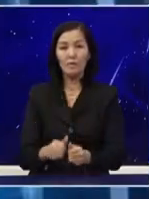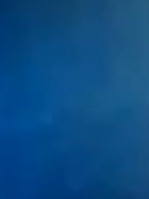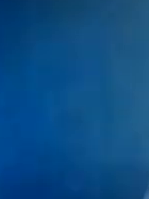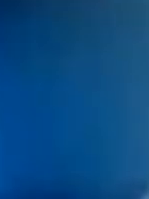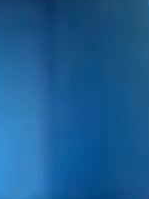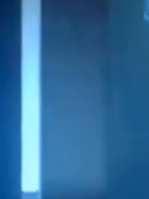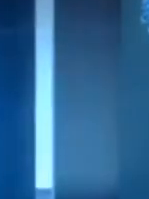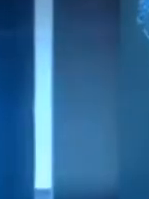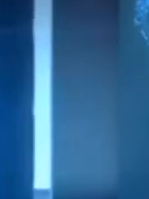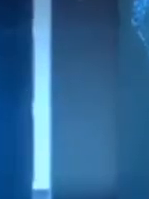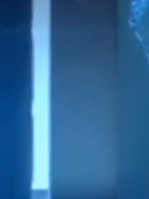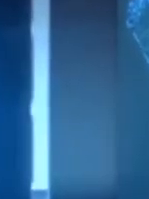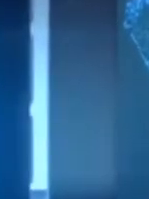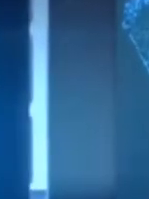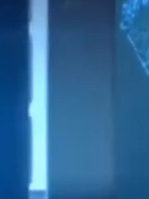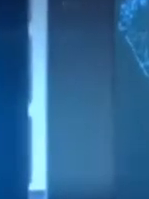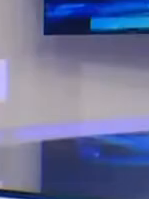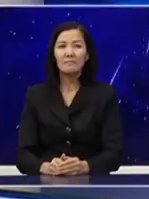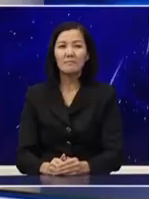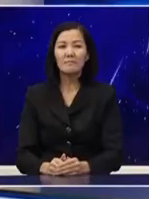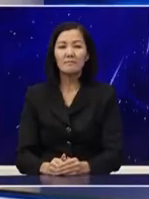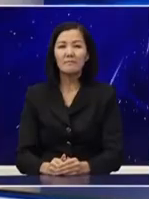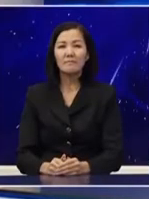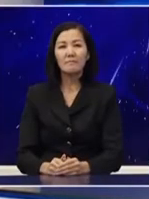Өтеев, Нұрсұлтан.